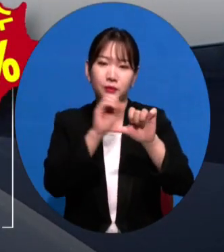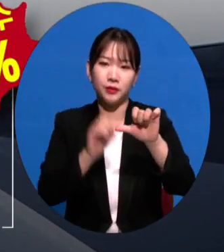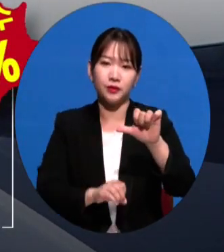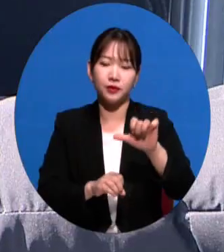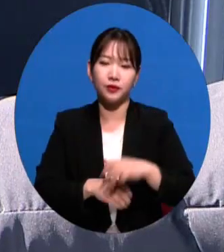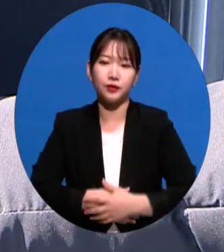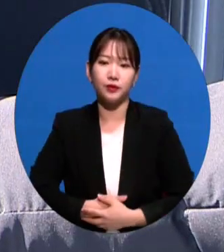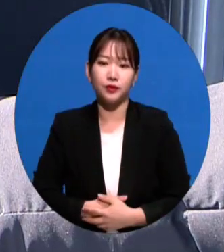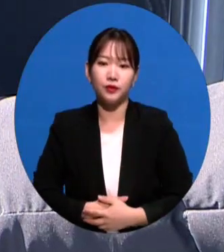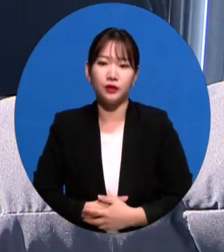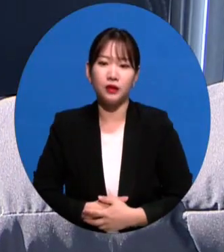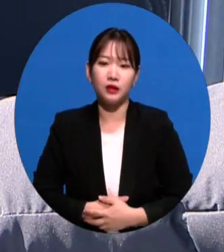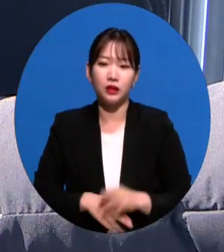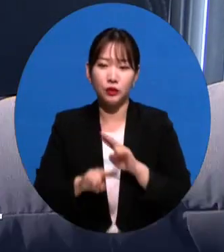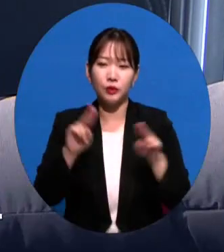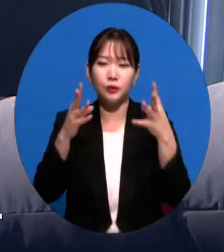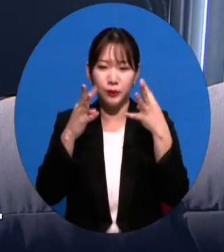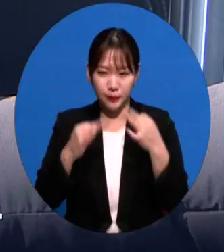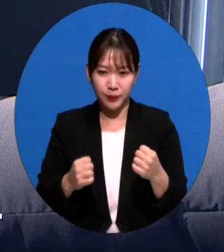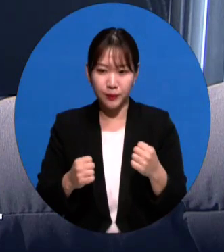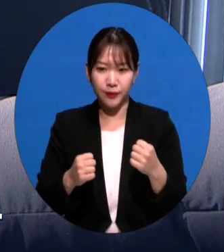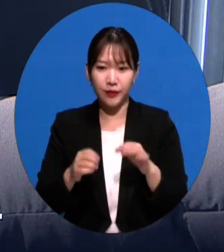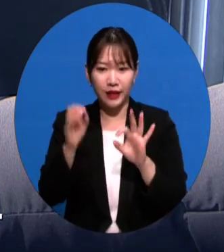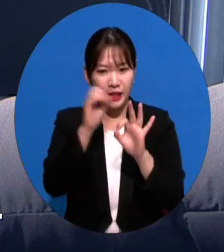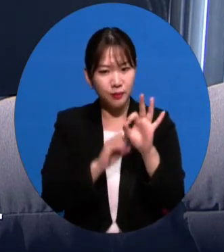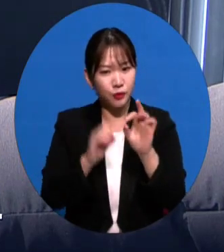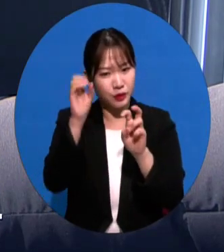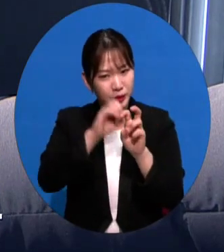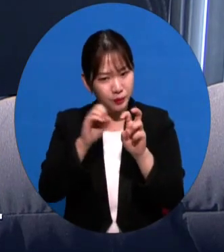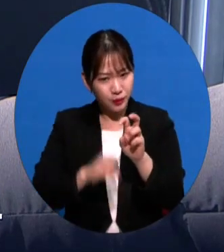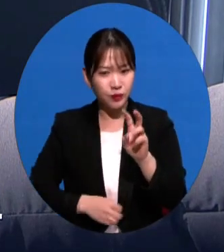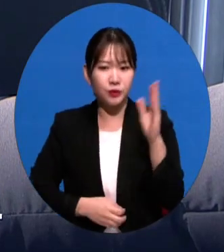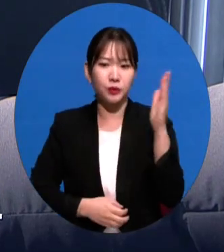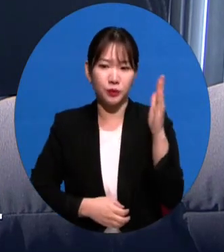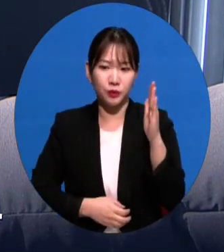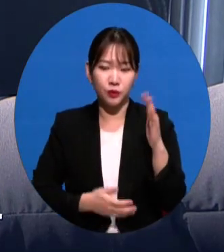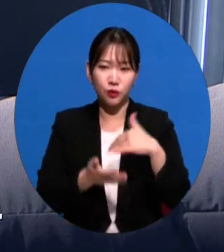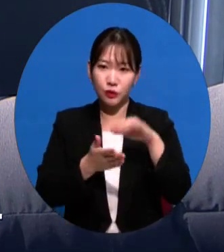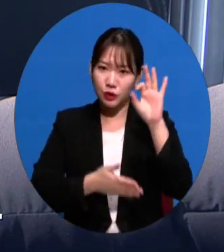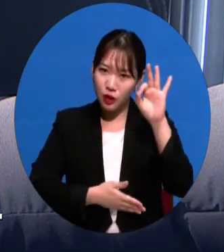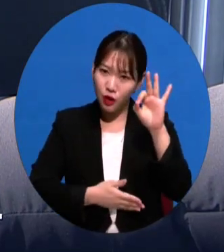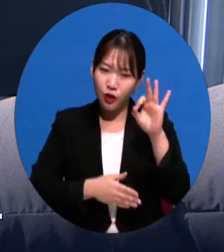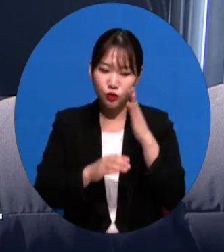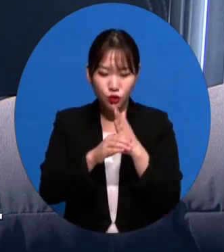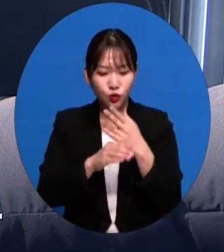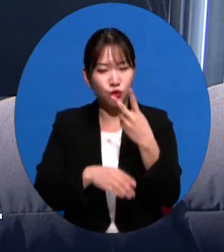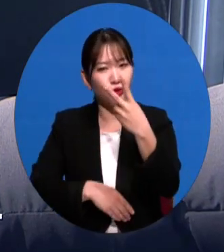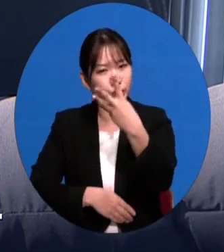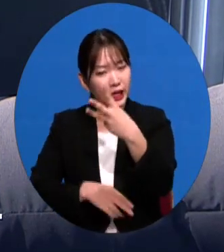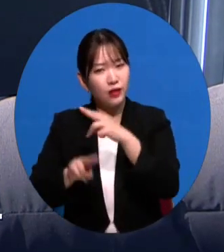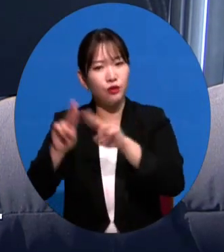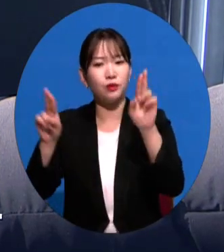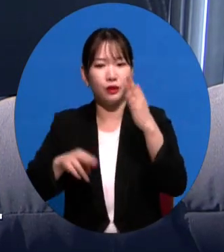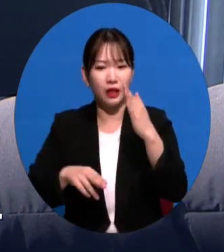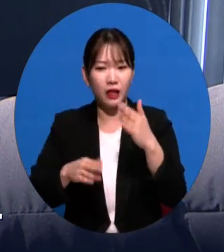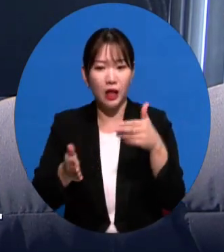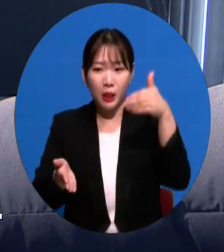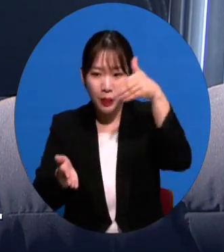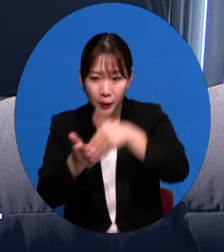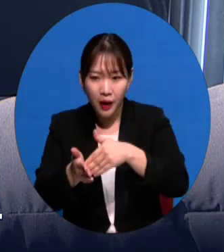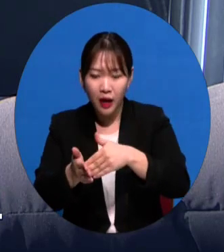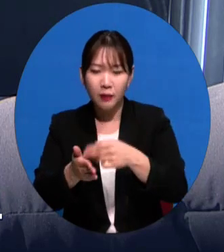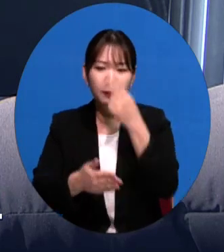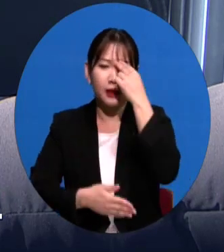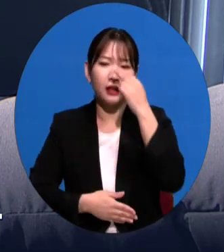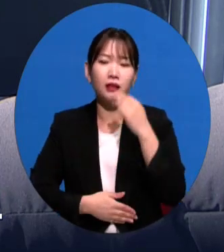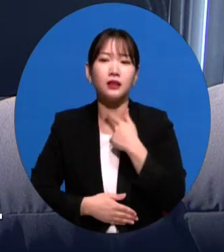달합니다. 그런 거 많습니다. 그것이. 거의 한 10%, 20%는 돼요. 한 10건에서 2건, 3건은 그런데 가다가 거기까지 가고도 되돌아올 때도